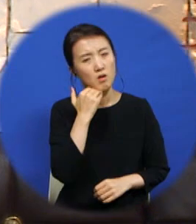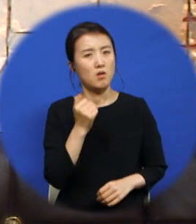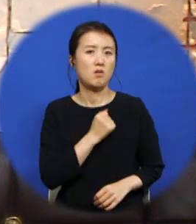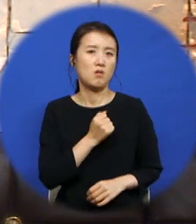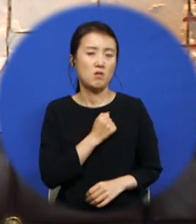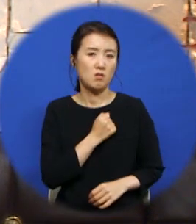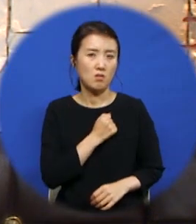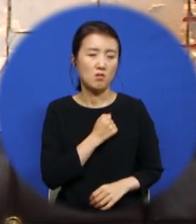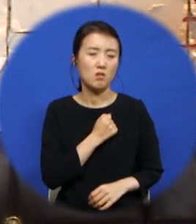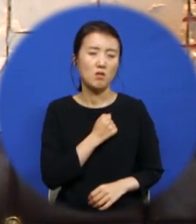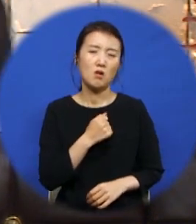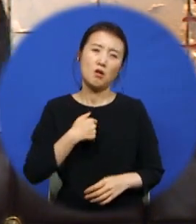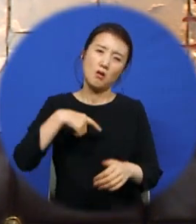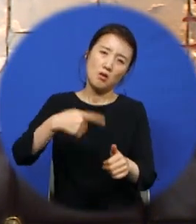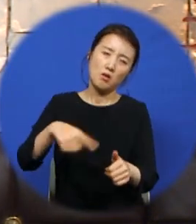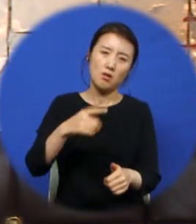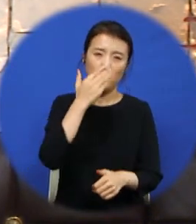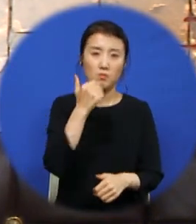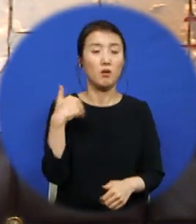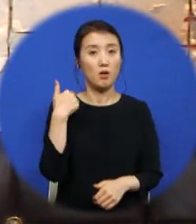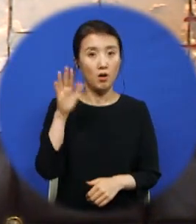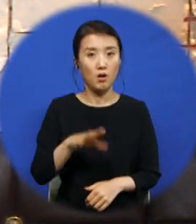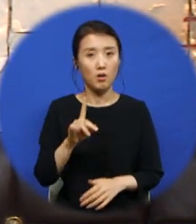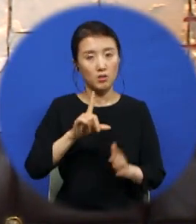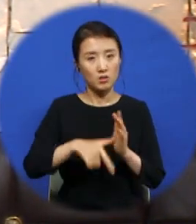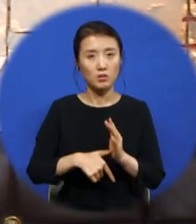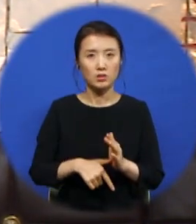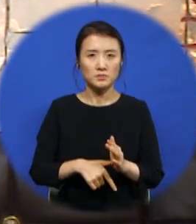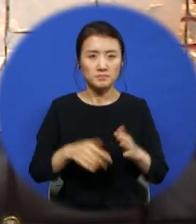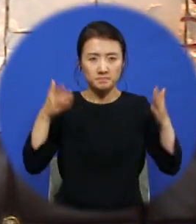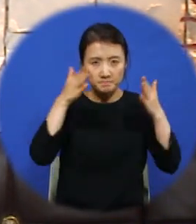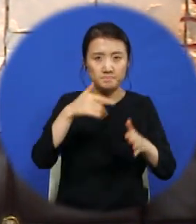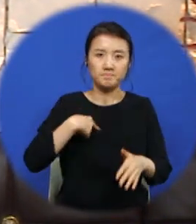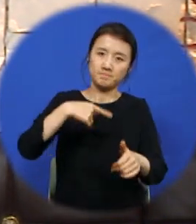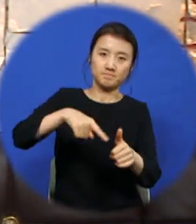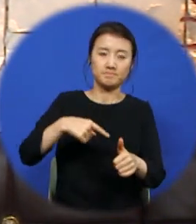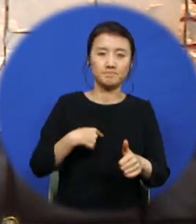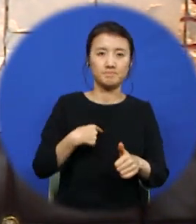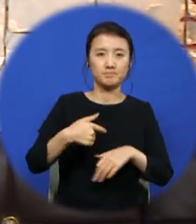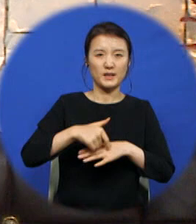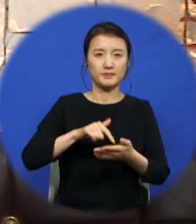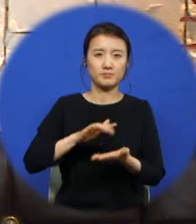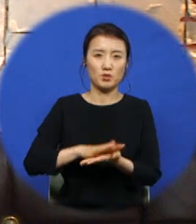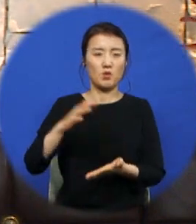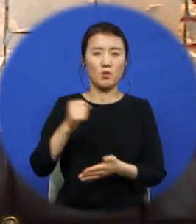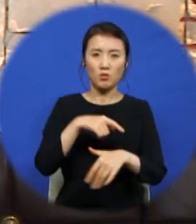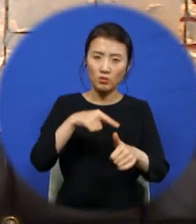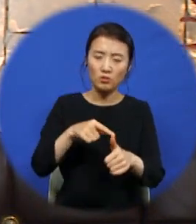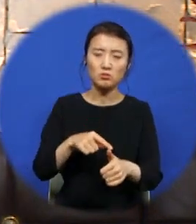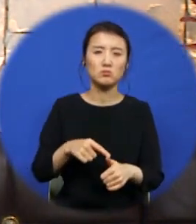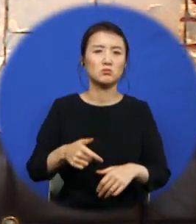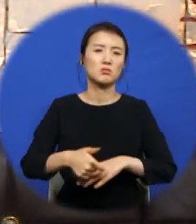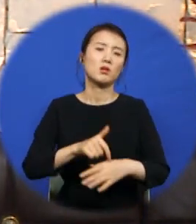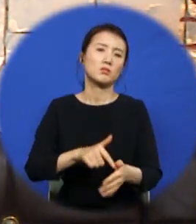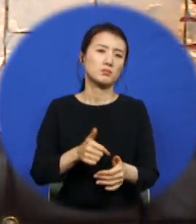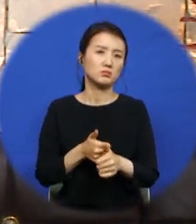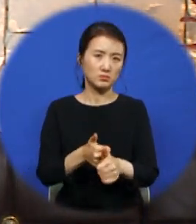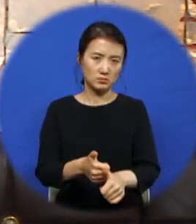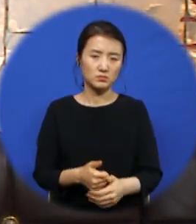수강 일할 수 있는 거죠 세상만사가 뭔고 하니 까 자기가 어떻게 바라볼 것인가 문제죠 그런데 유대인들은